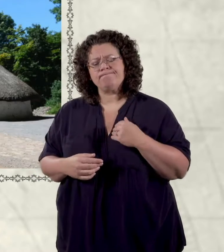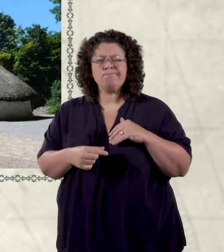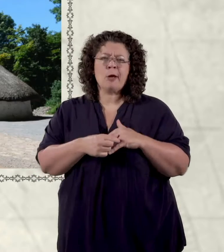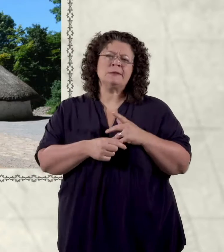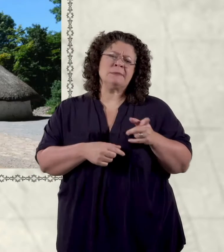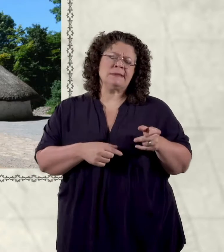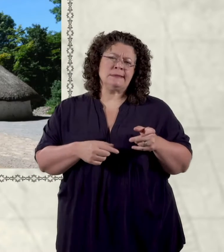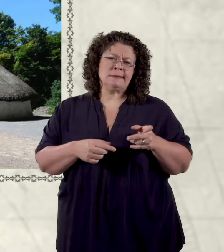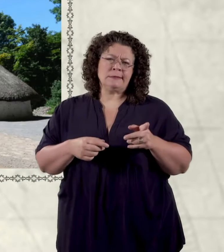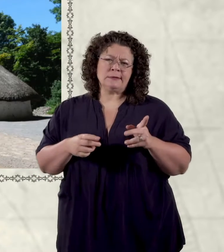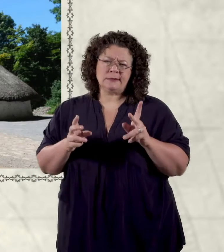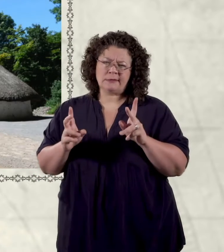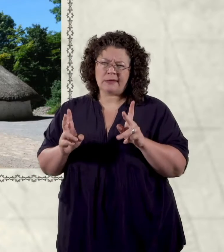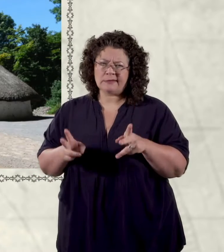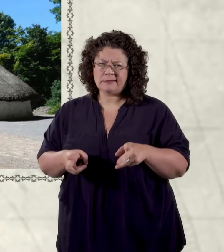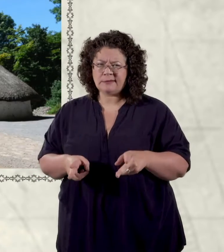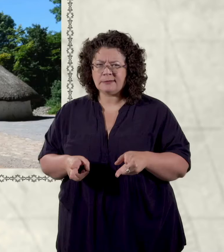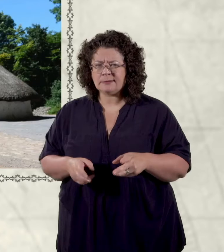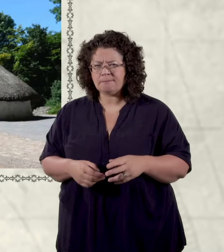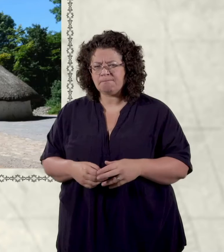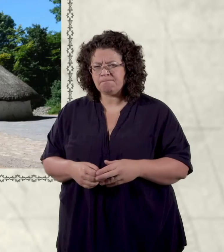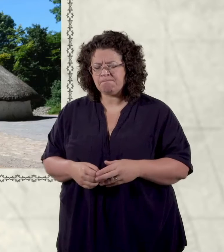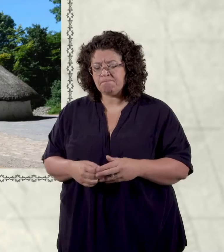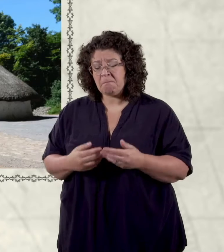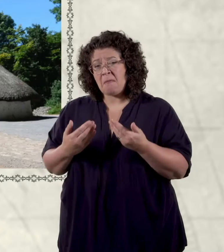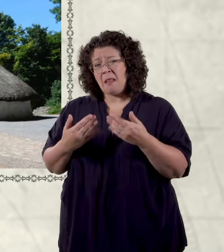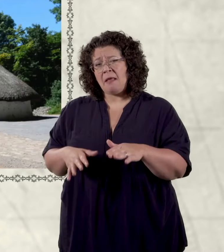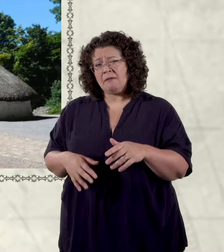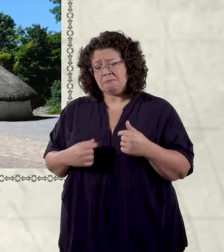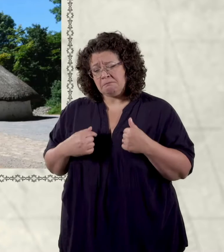Prostacws, gan adael fi ar merched ar ein penni'n hunan.